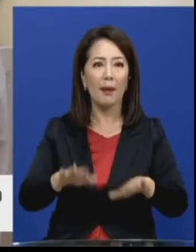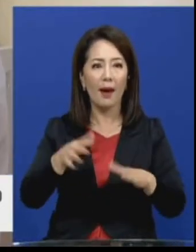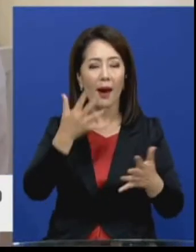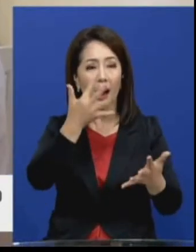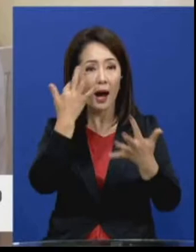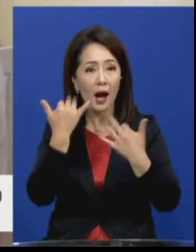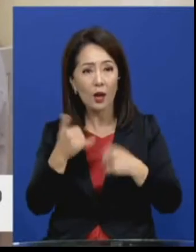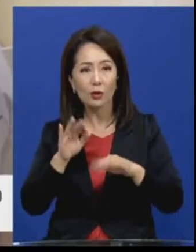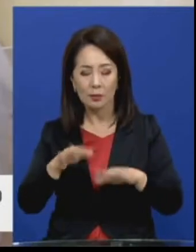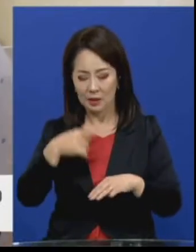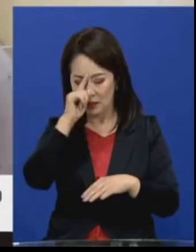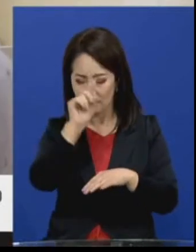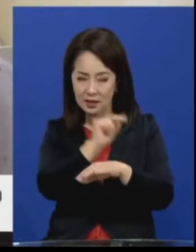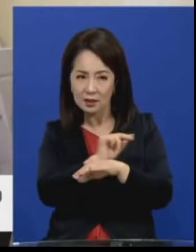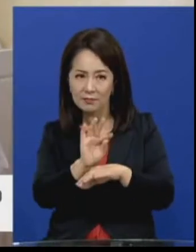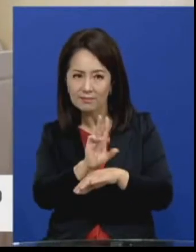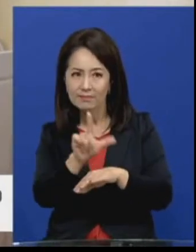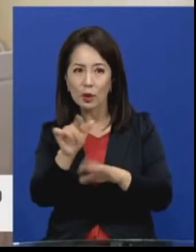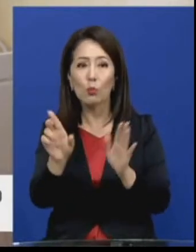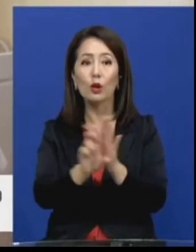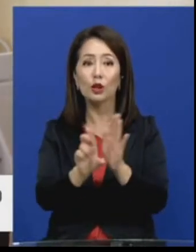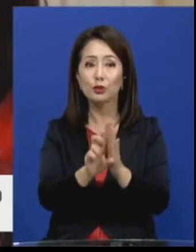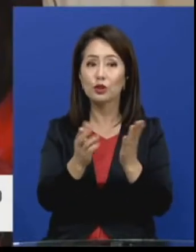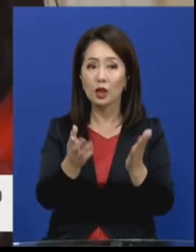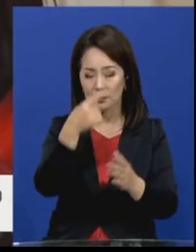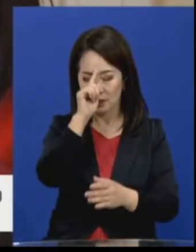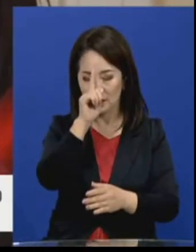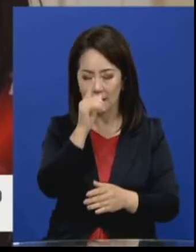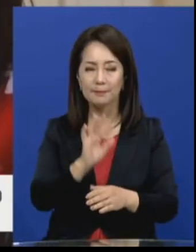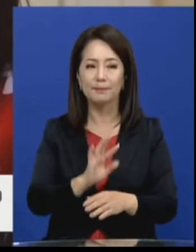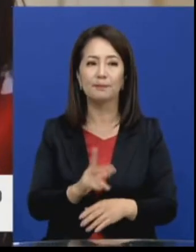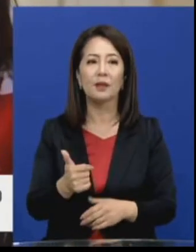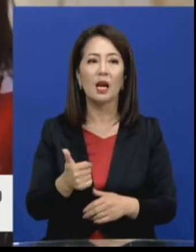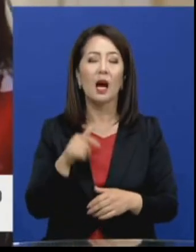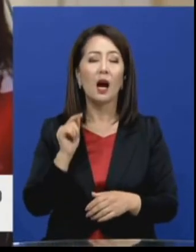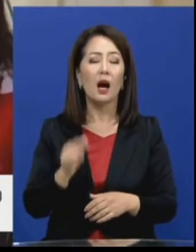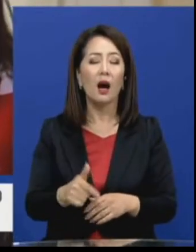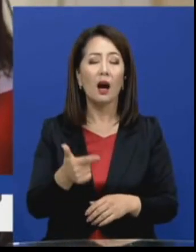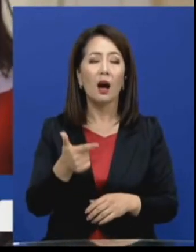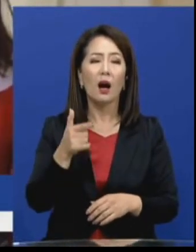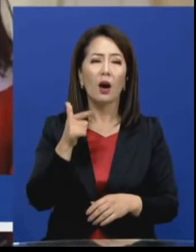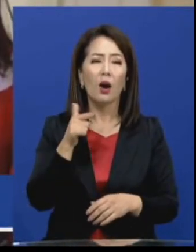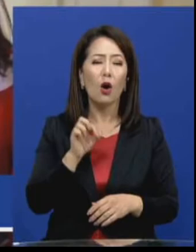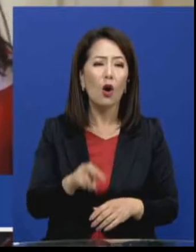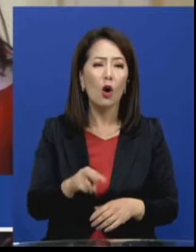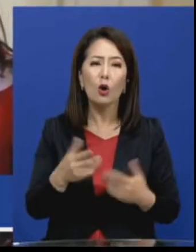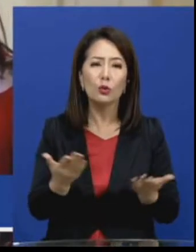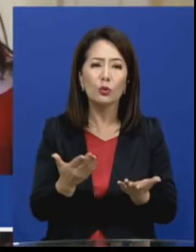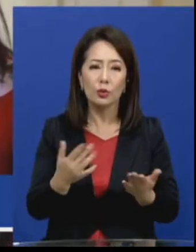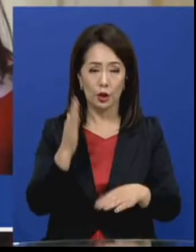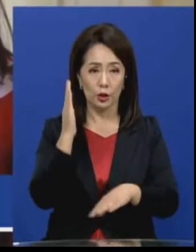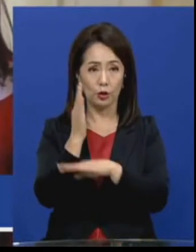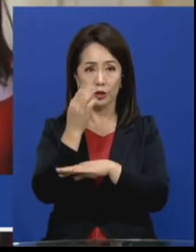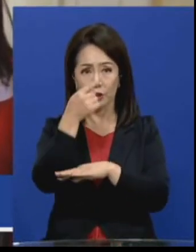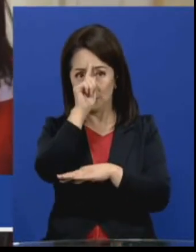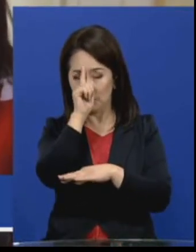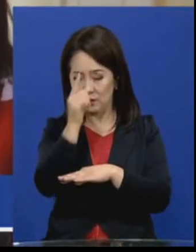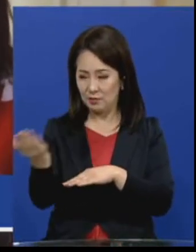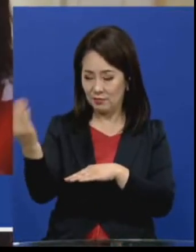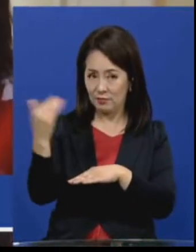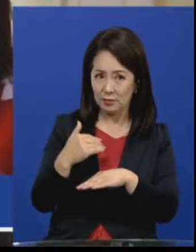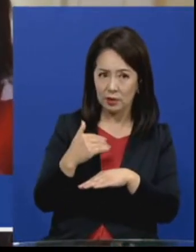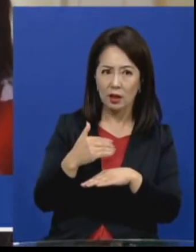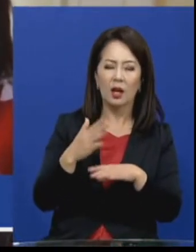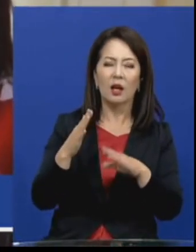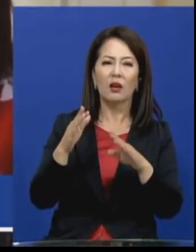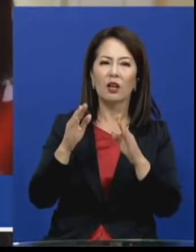байрлаж шаардлагатай бүх эмчилгээг авах боломж байгаа юм а. Гол онцлог юм гэх юм бол нөгөө өдрийн эмчилгээнд хүний